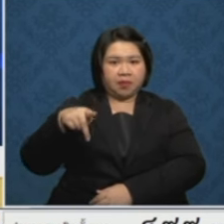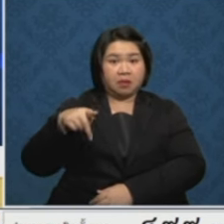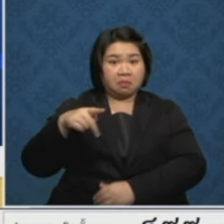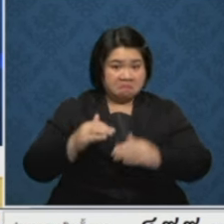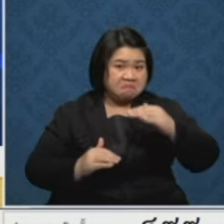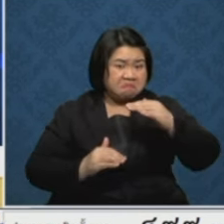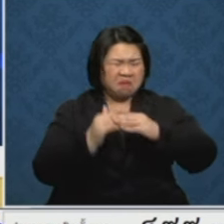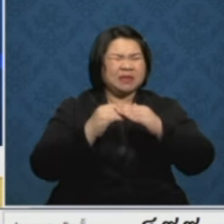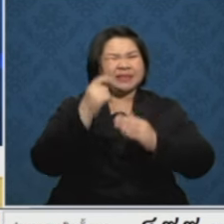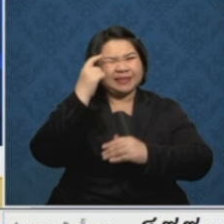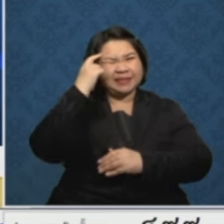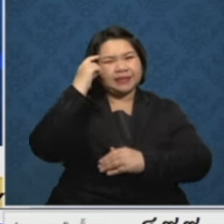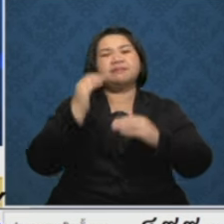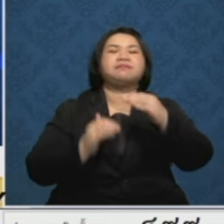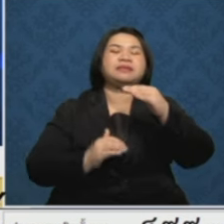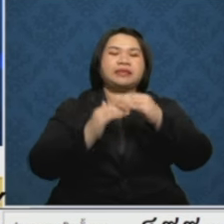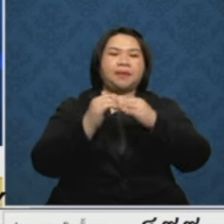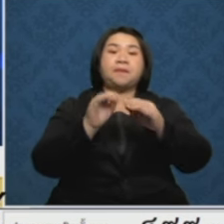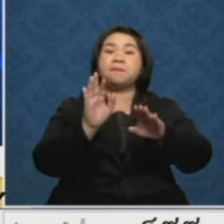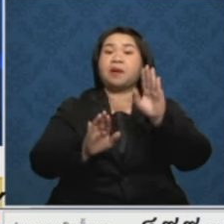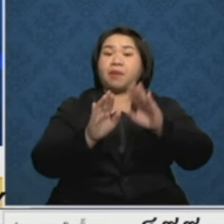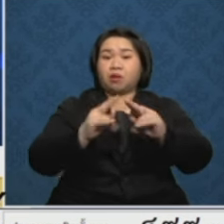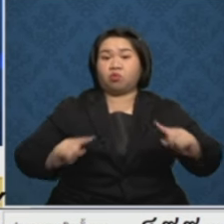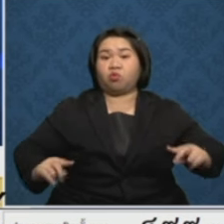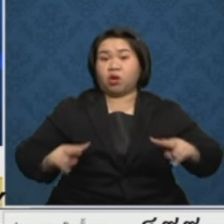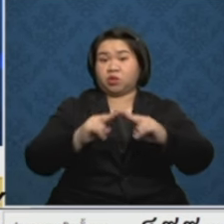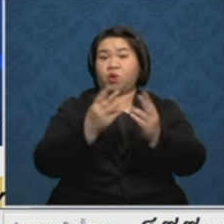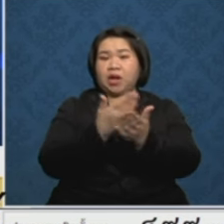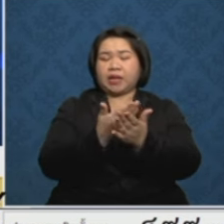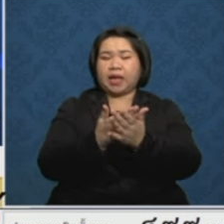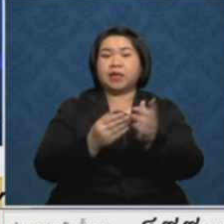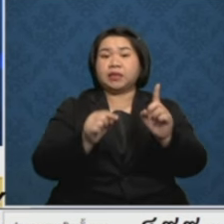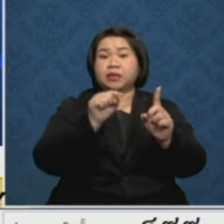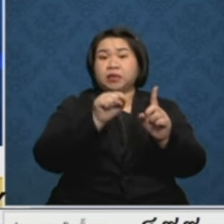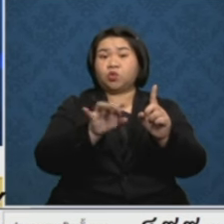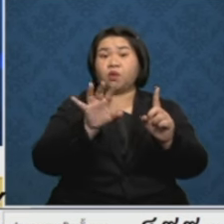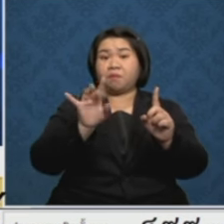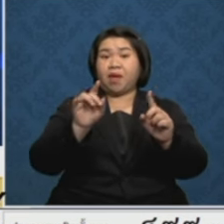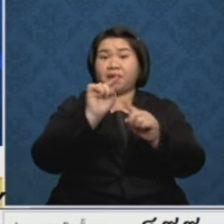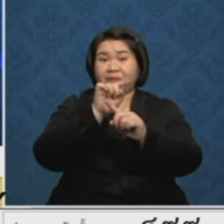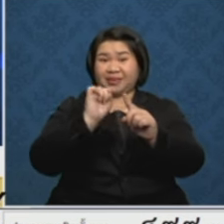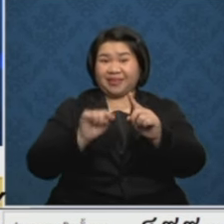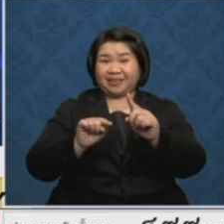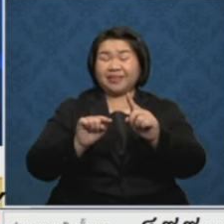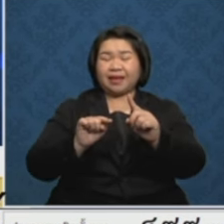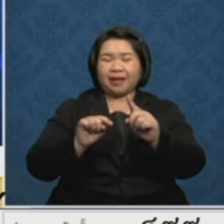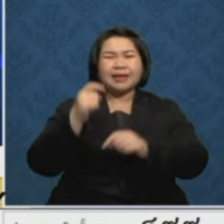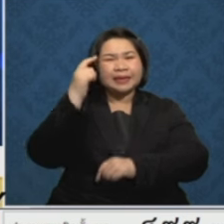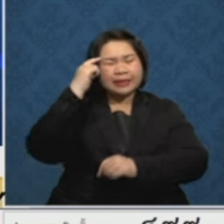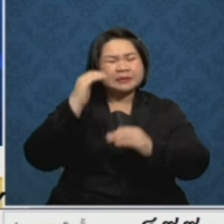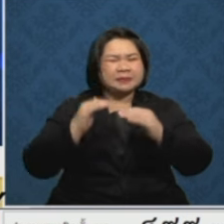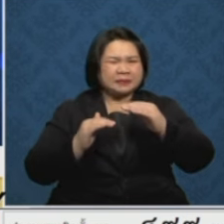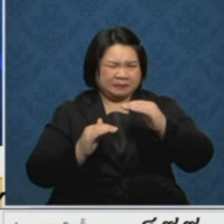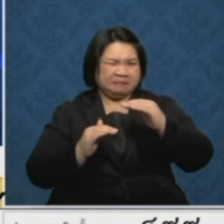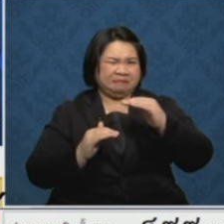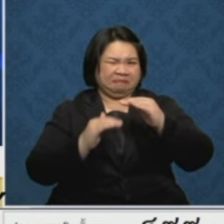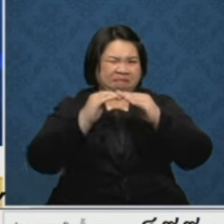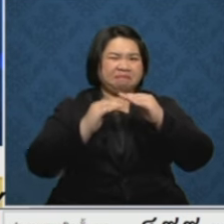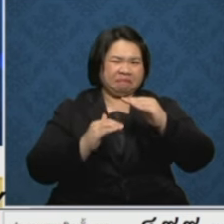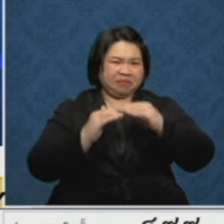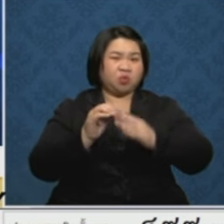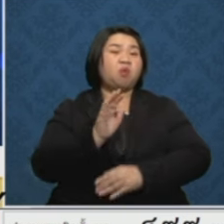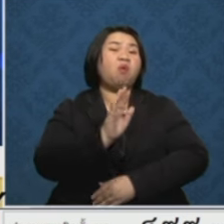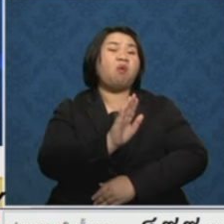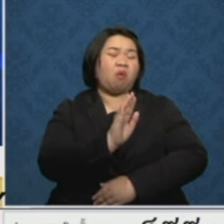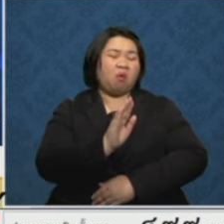เต็มที่เลยนะนี่เอาประมาณการของทางกระทรวงการคลังเลยที่บอกว่าได้ 1.8% นะคะซึ่งเป็นประมาณการอย่างสูงที่สุดเท่าที่จะมีส